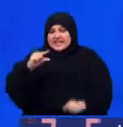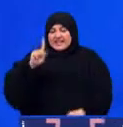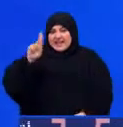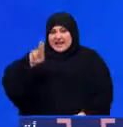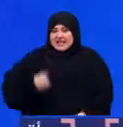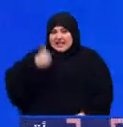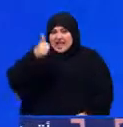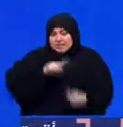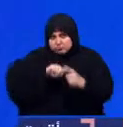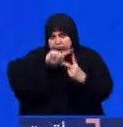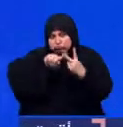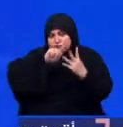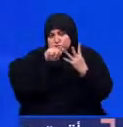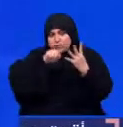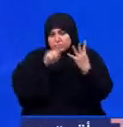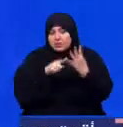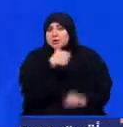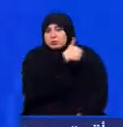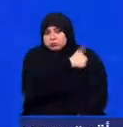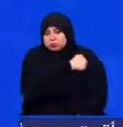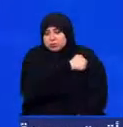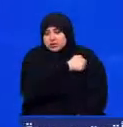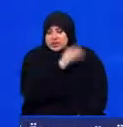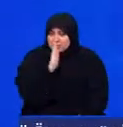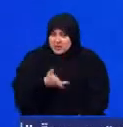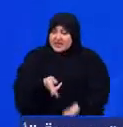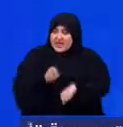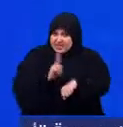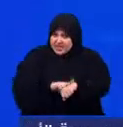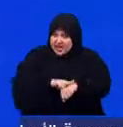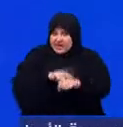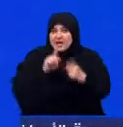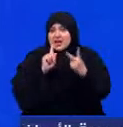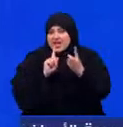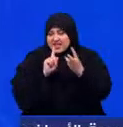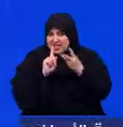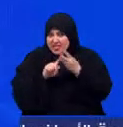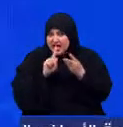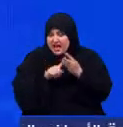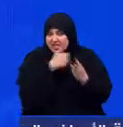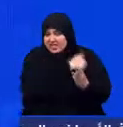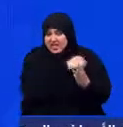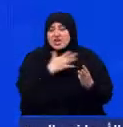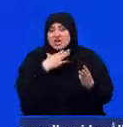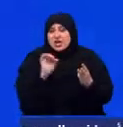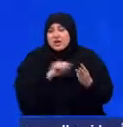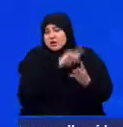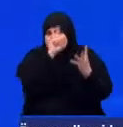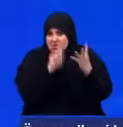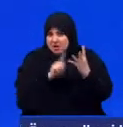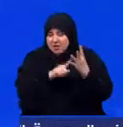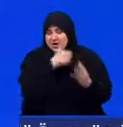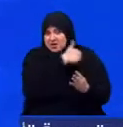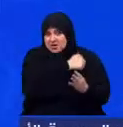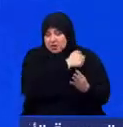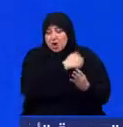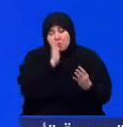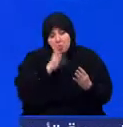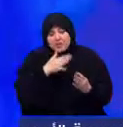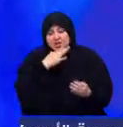نقف أمام لقاحات أيضا قادمة، اللقاح الثالث وقد يكون هناك أيضا اللقاح الرابع؟